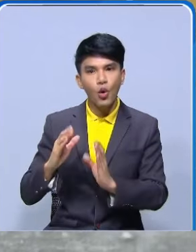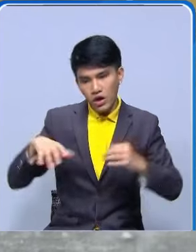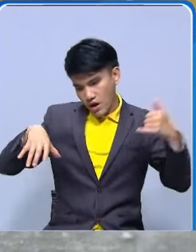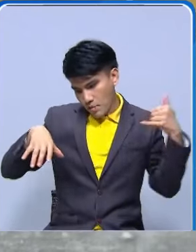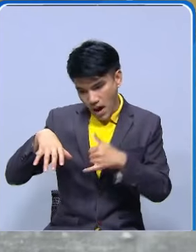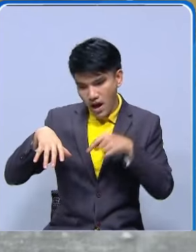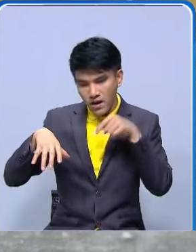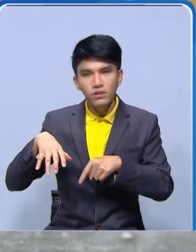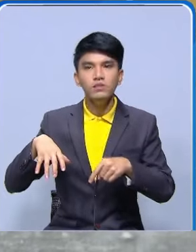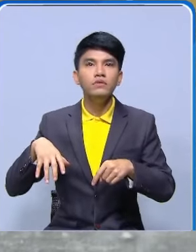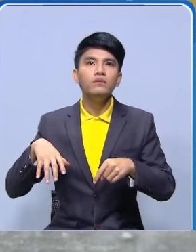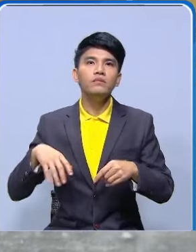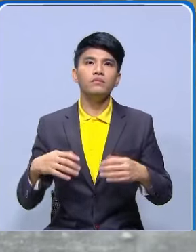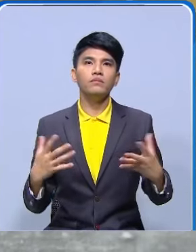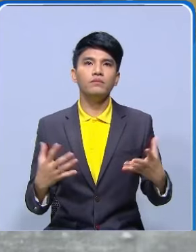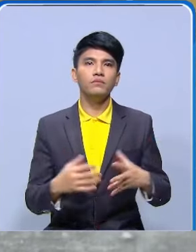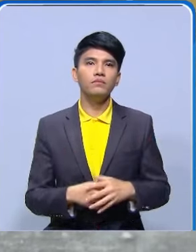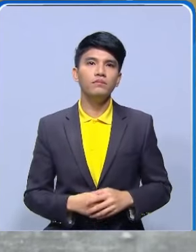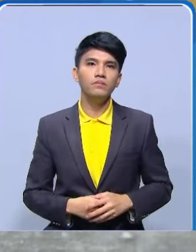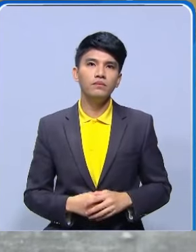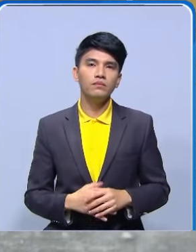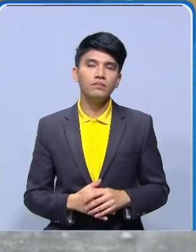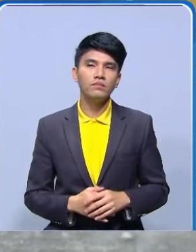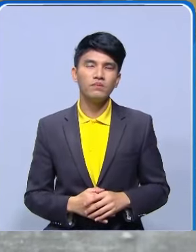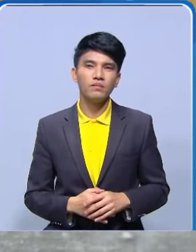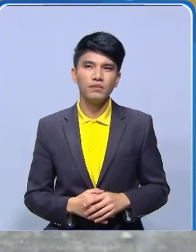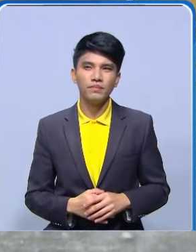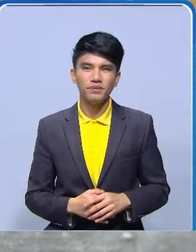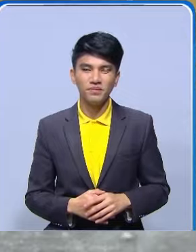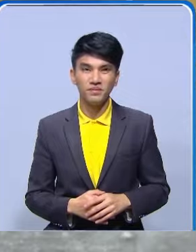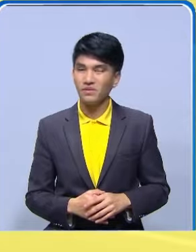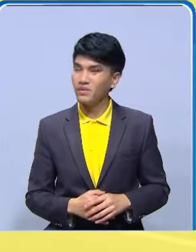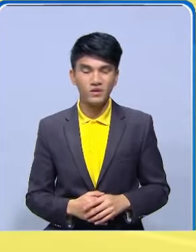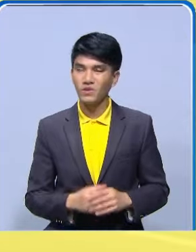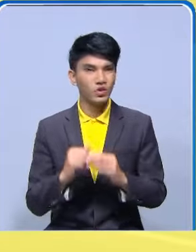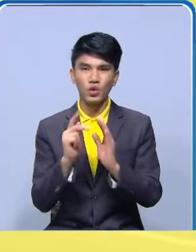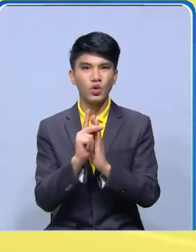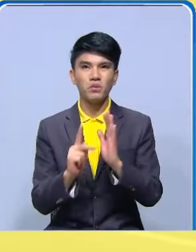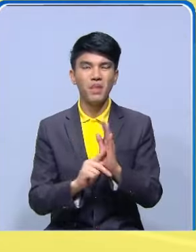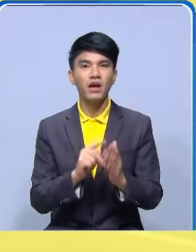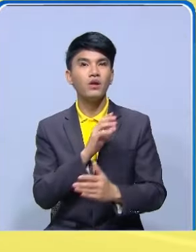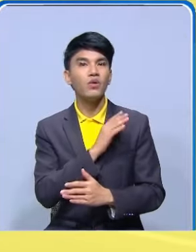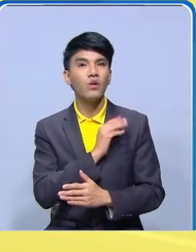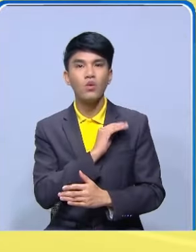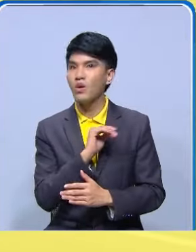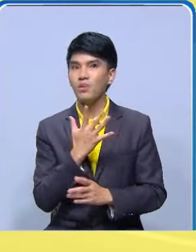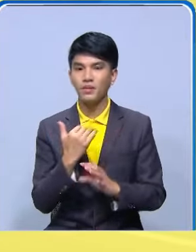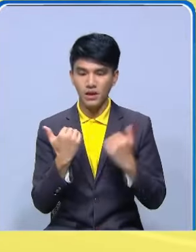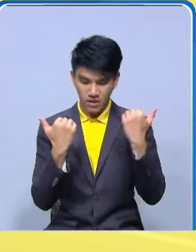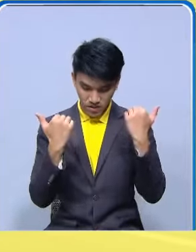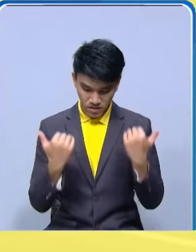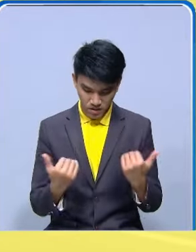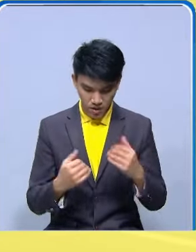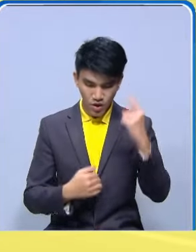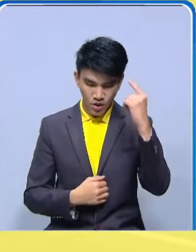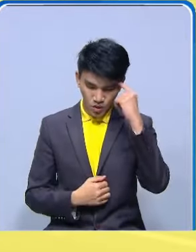น้ำในบ้านเราเงี้ยคืออุกอาจครับไม่เงกลัวกฎหมายแต่อย่างใดแล้วก็ตอนเผู้ก่อเหตุเนี่ยพอจะ